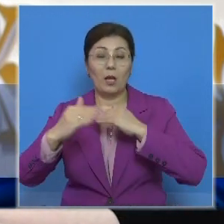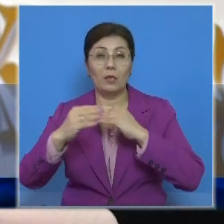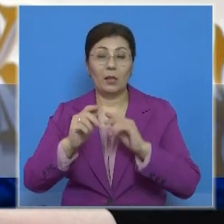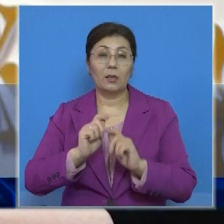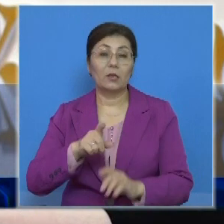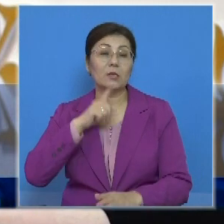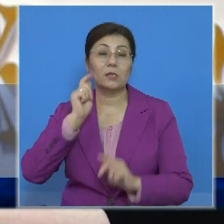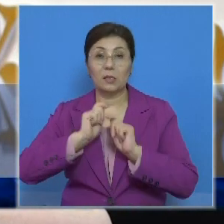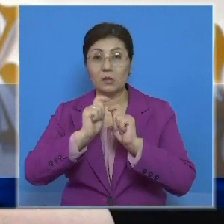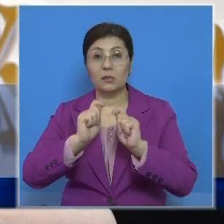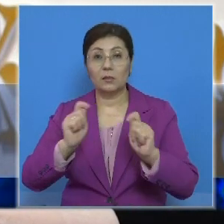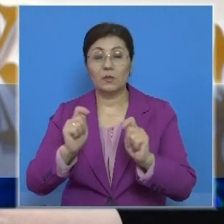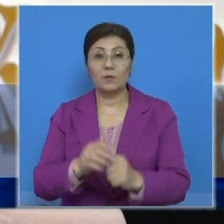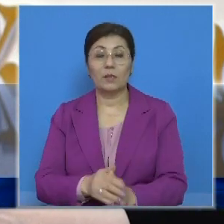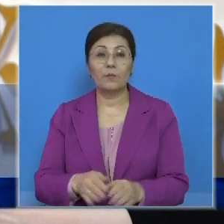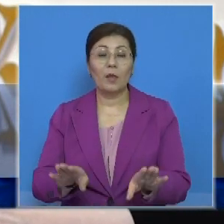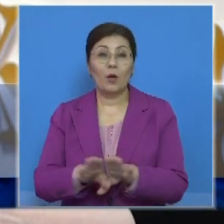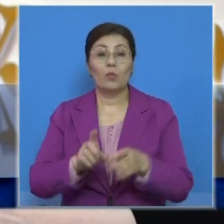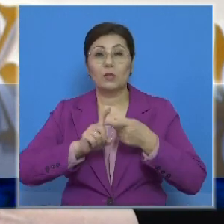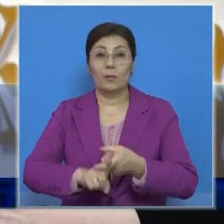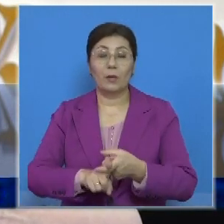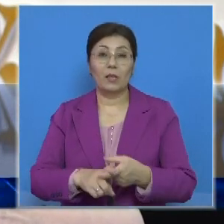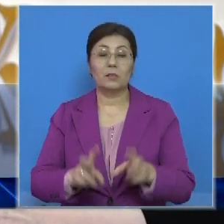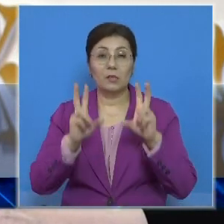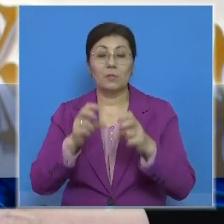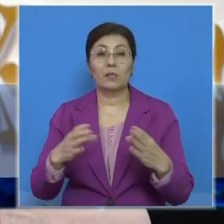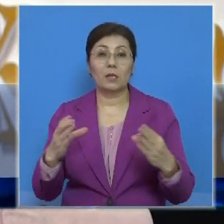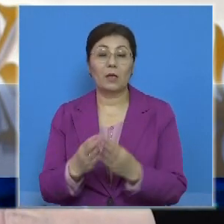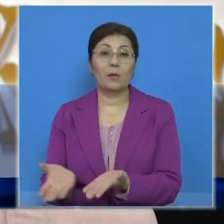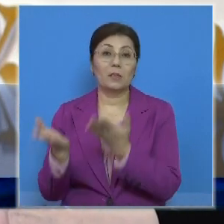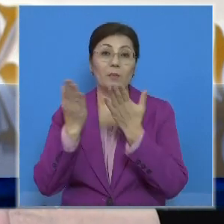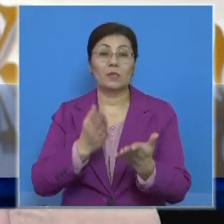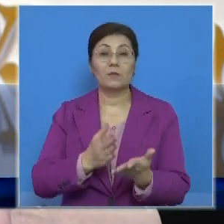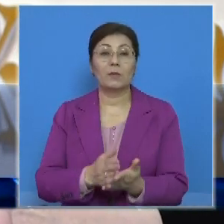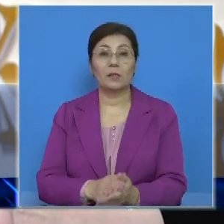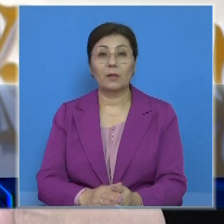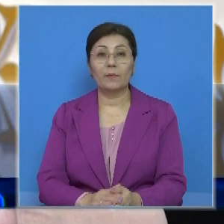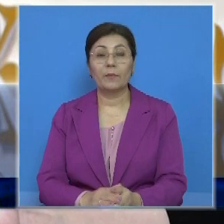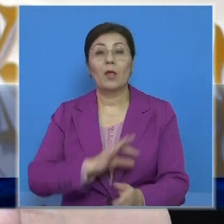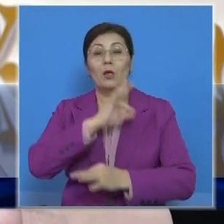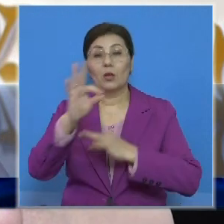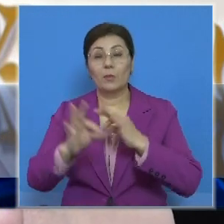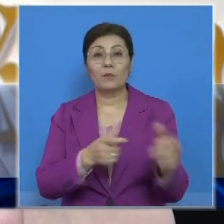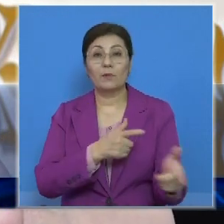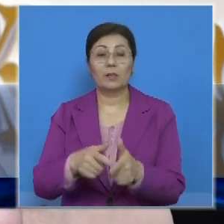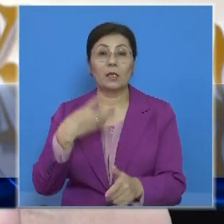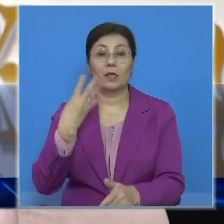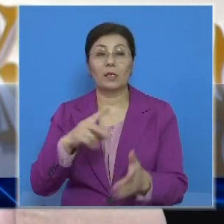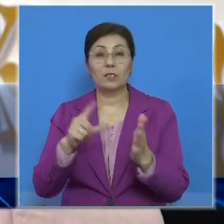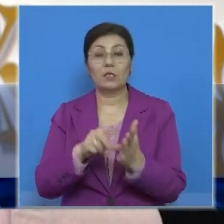байланысты арнайы компаниялар шақырылып, қазір жоба жасалды. Жоба құны 47 миллион